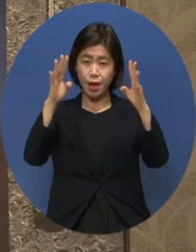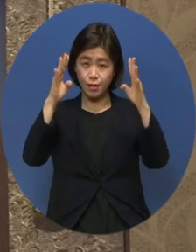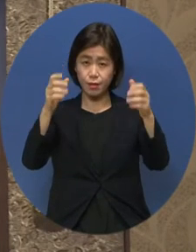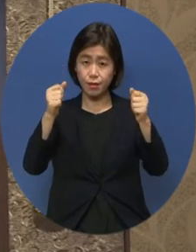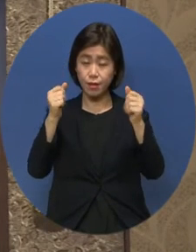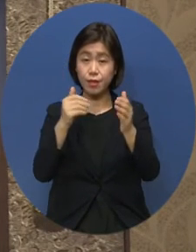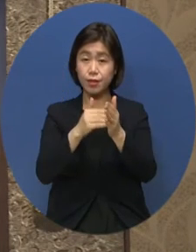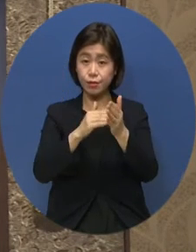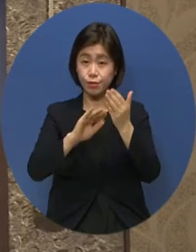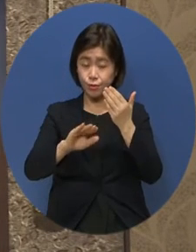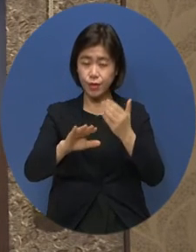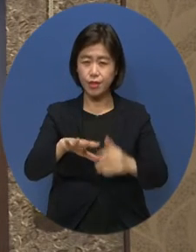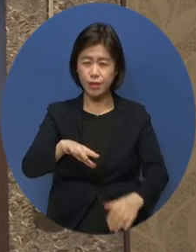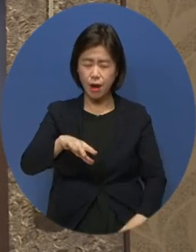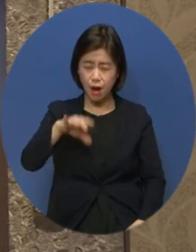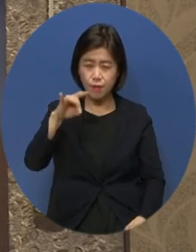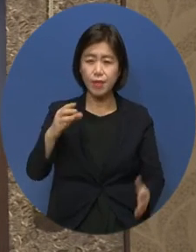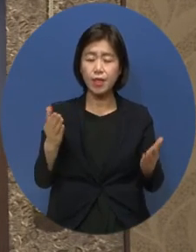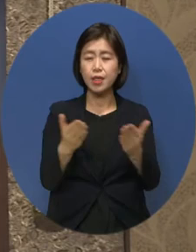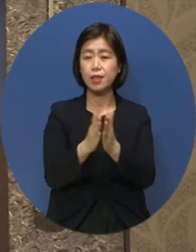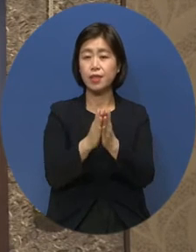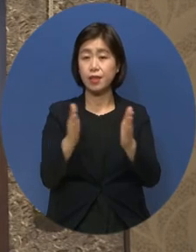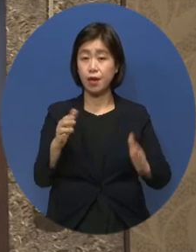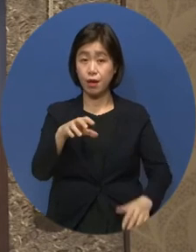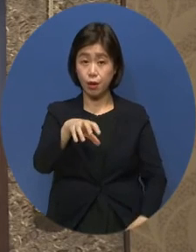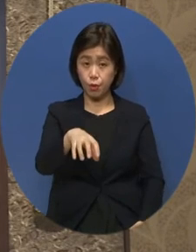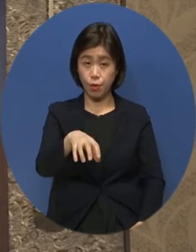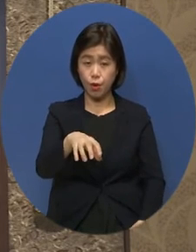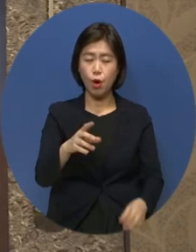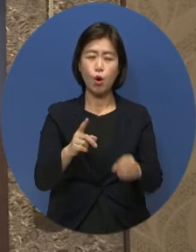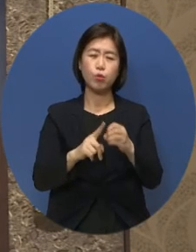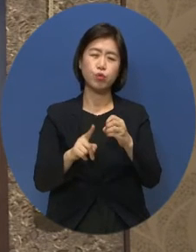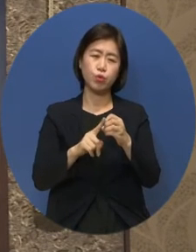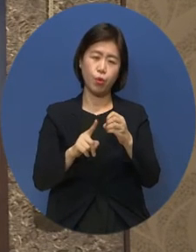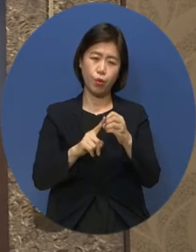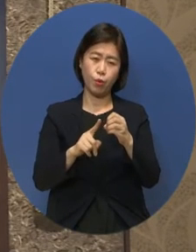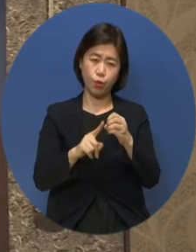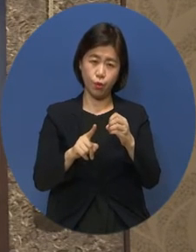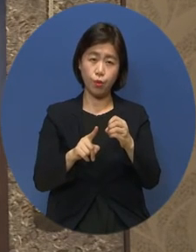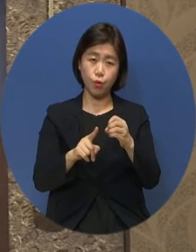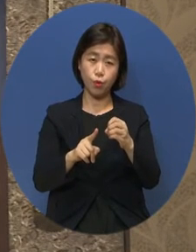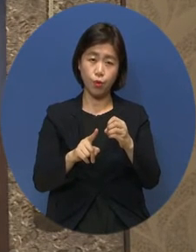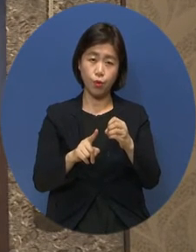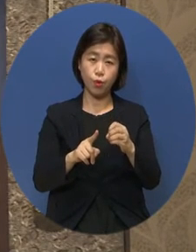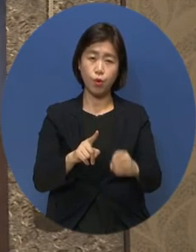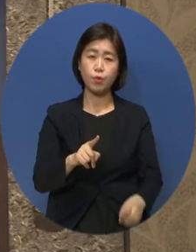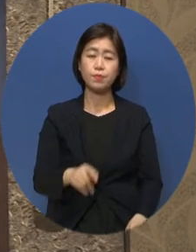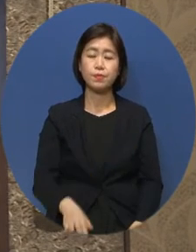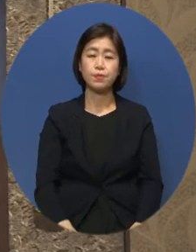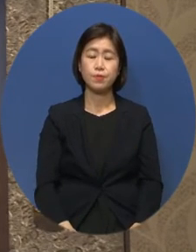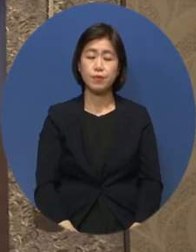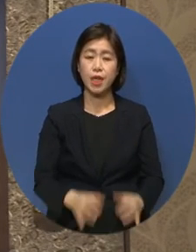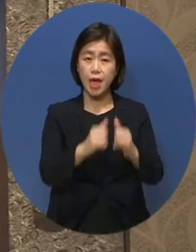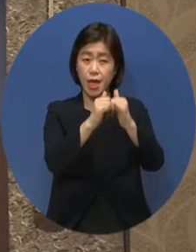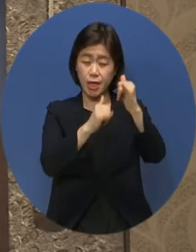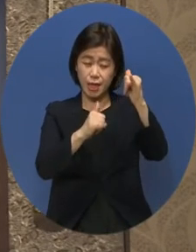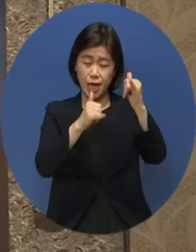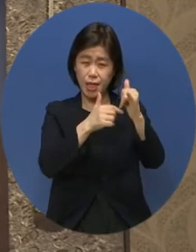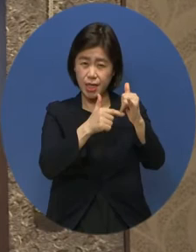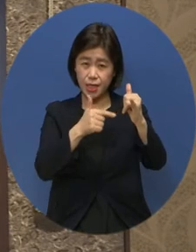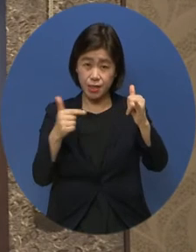졸업하고 어 처음 발을 디딘 것이 불교계 그렇게 이제 유서 깊은 역사를 가지고 있는 대한불교조계종